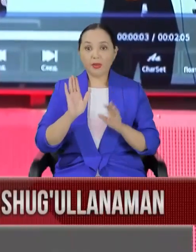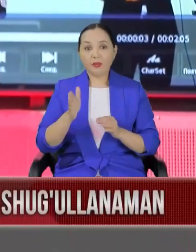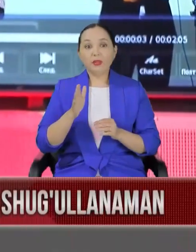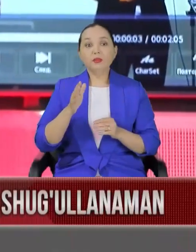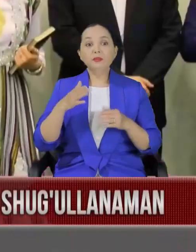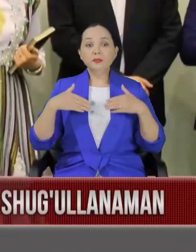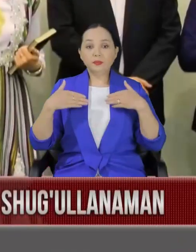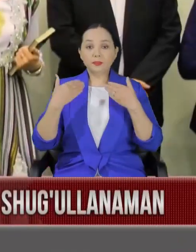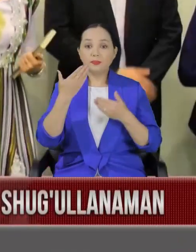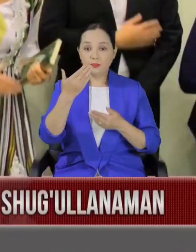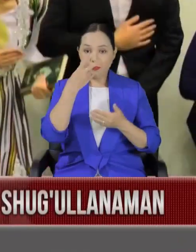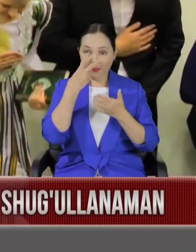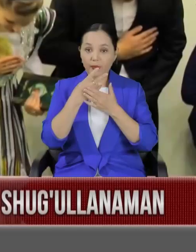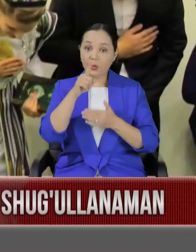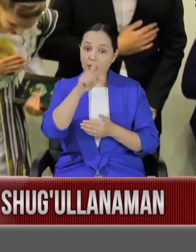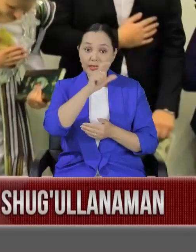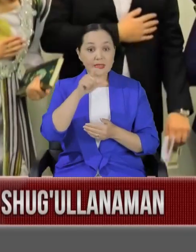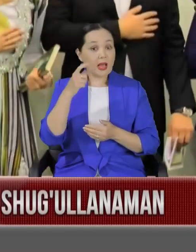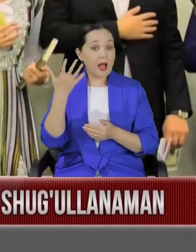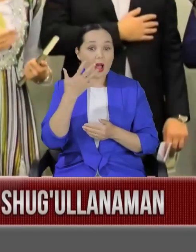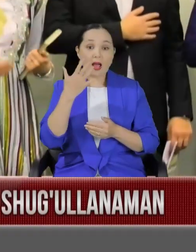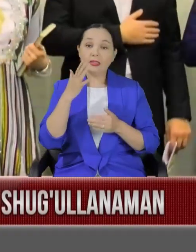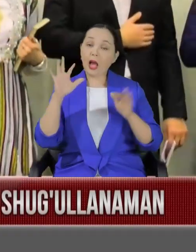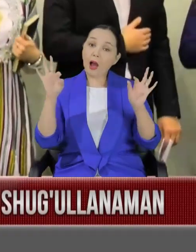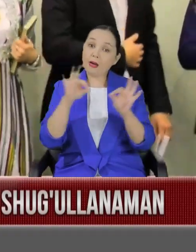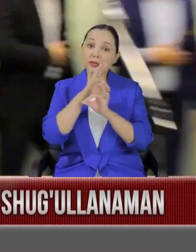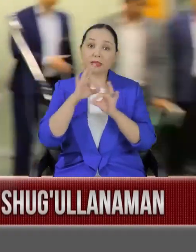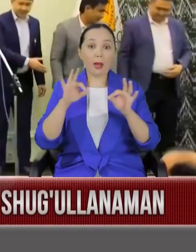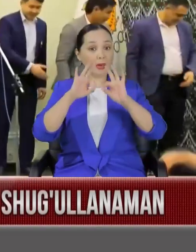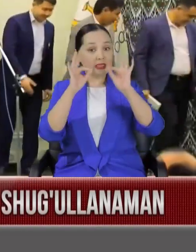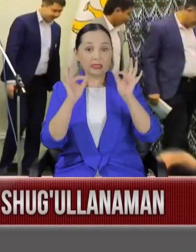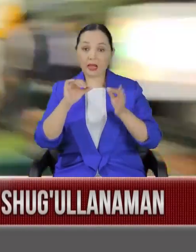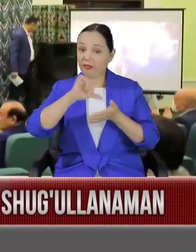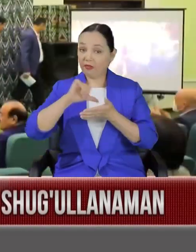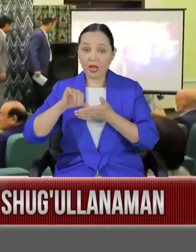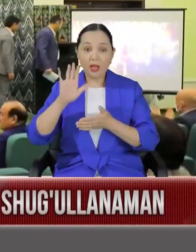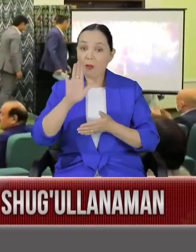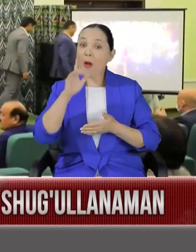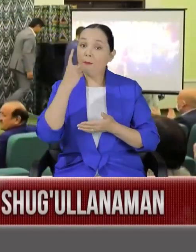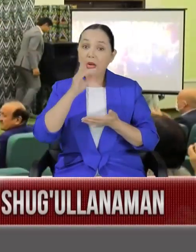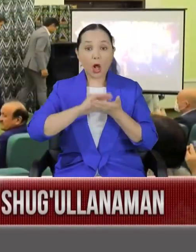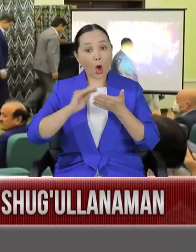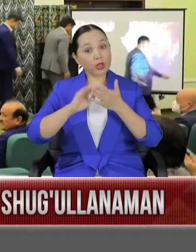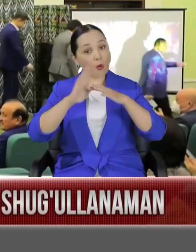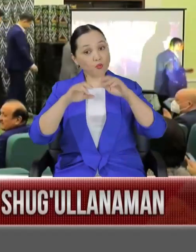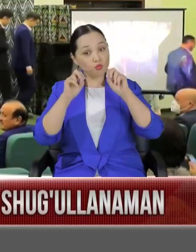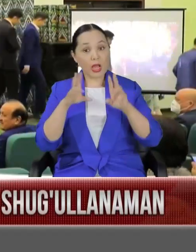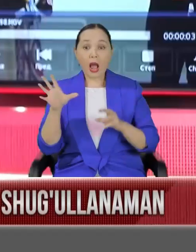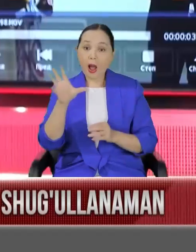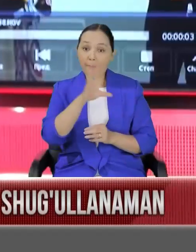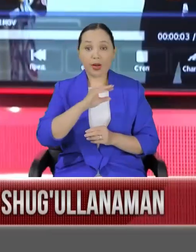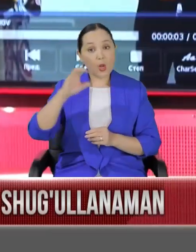Assalomu alaykum. Siz ko'rib turgan bu insonlar qandaydir ansambl yoki san'at vakillari emas. Biri kotibi, biri mutaxassis, xullas